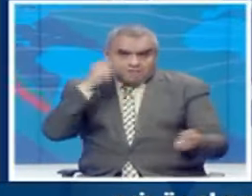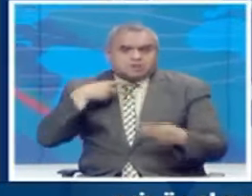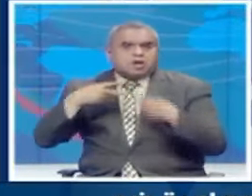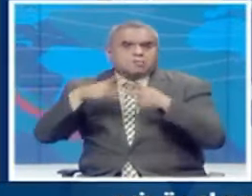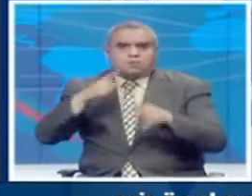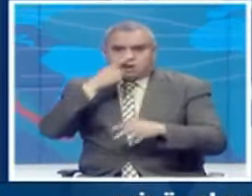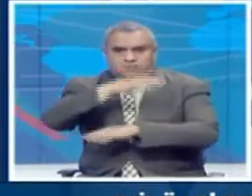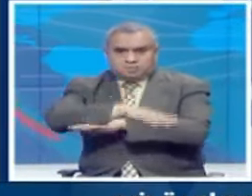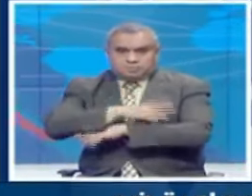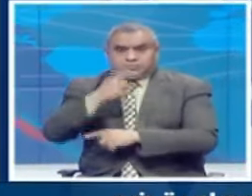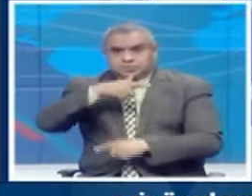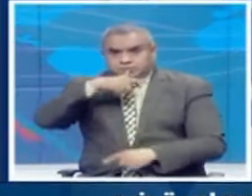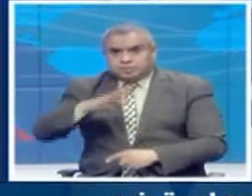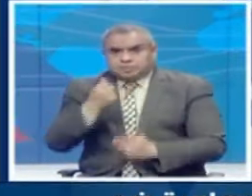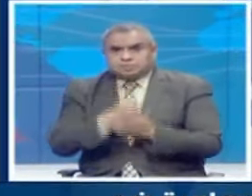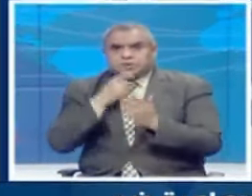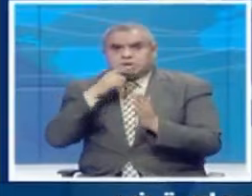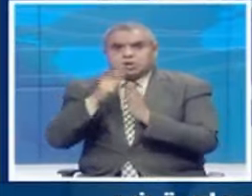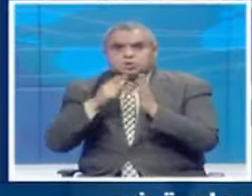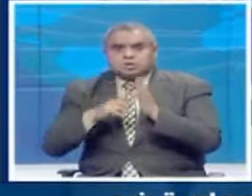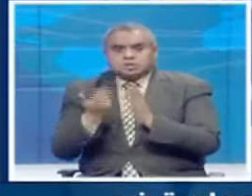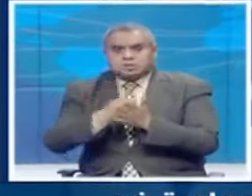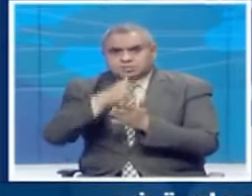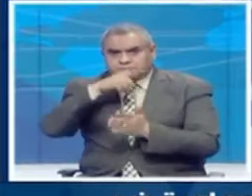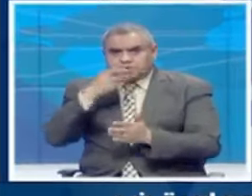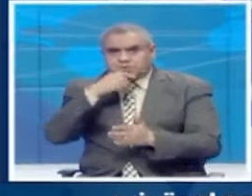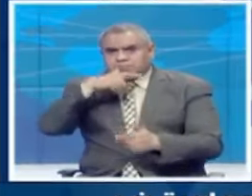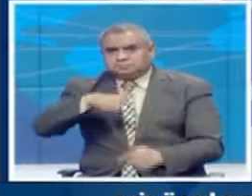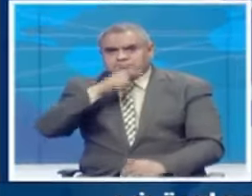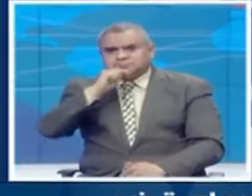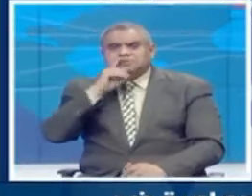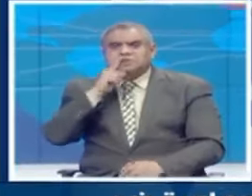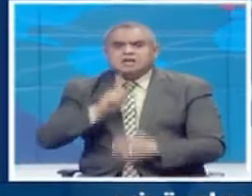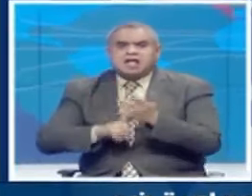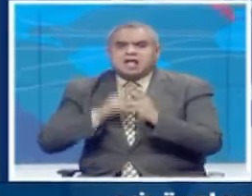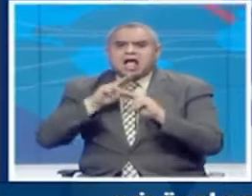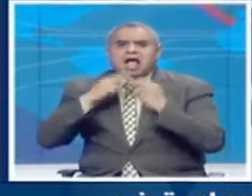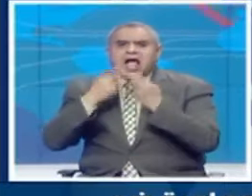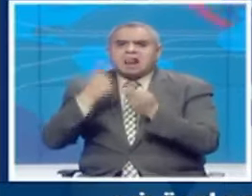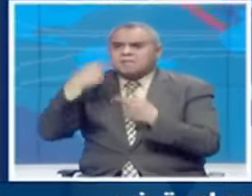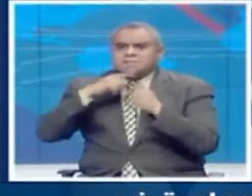زعم نتنياهو أنه سيلتزم بالقانون الدولي على حد تعبيره.